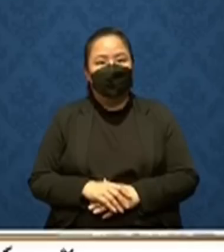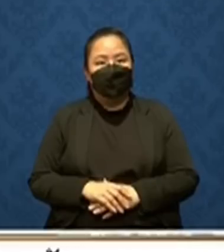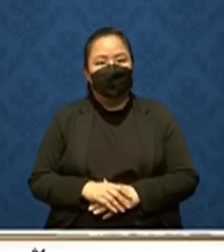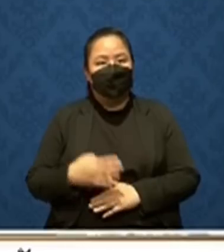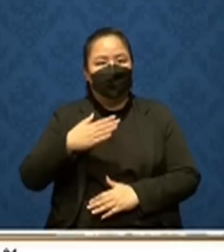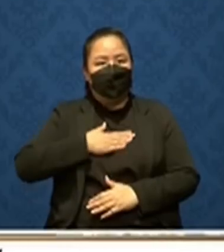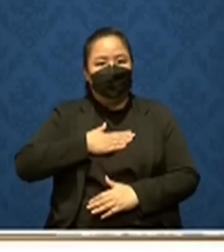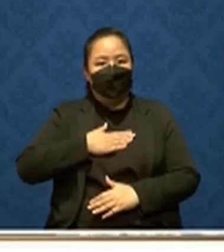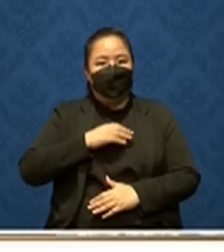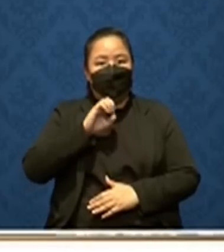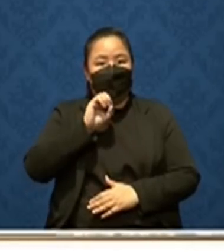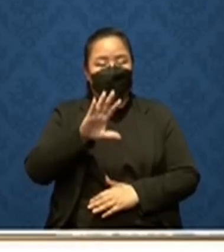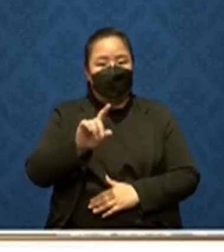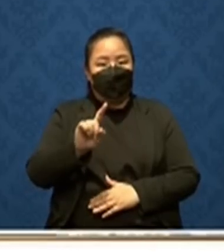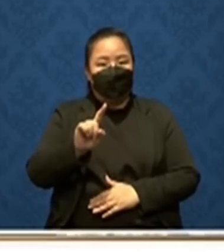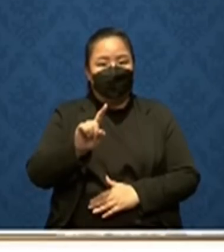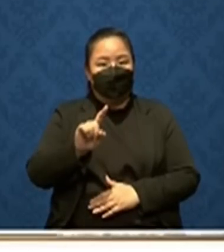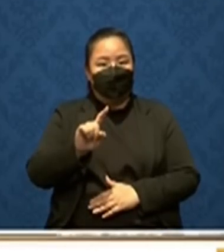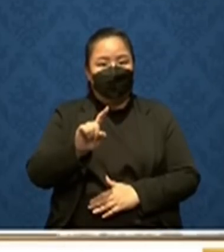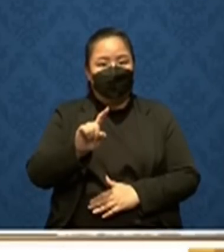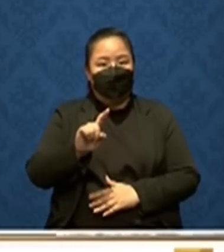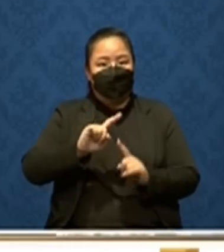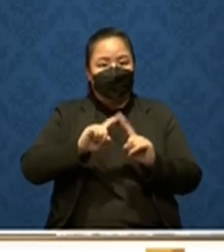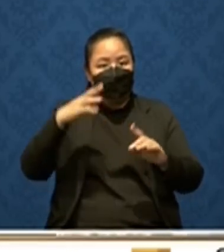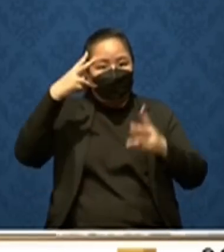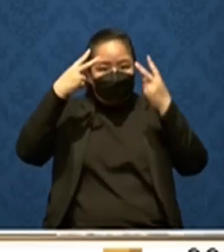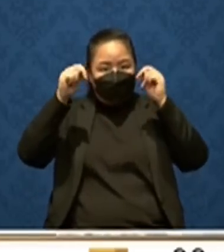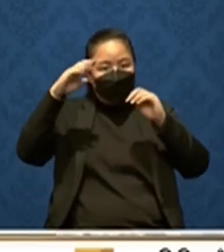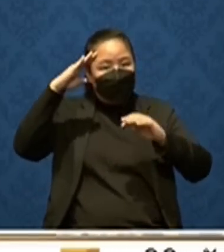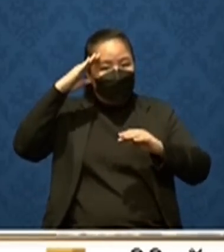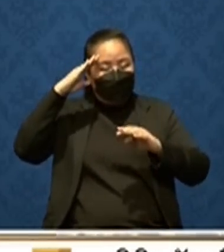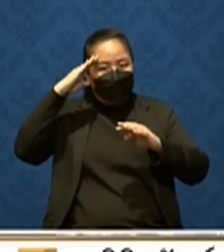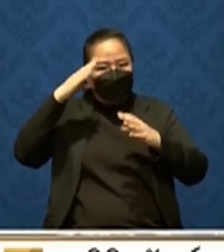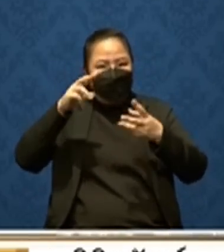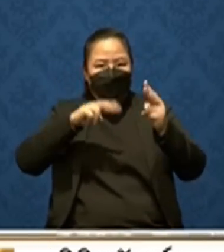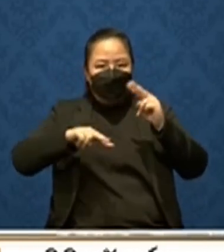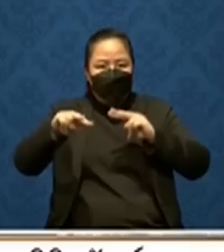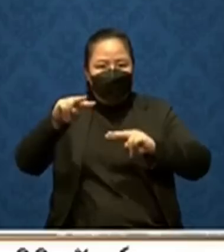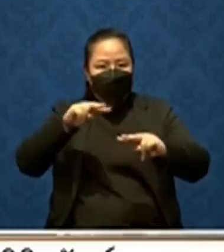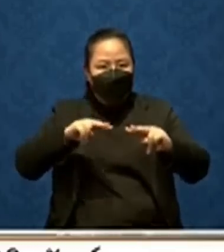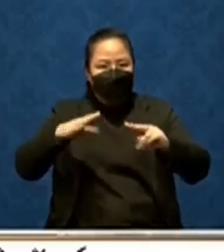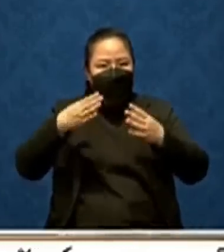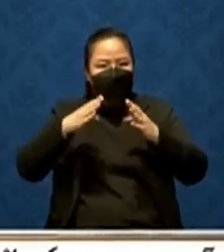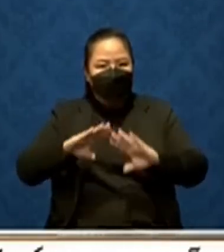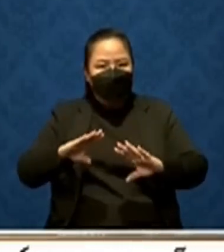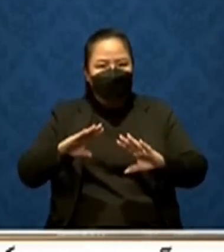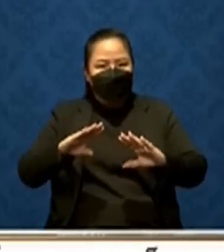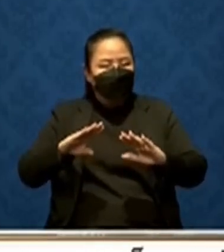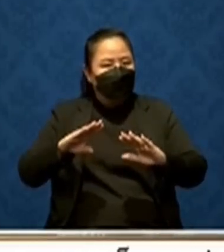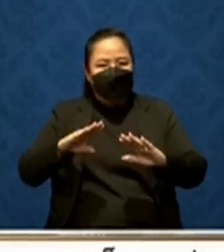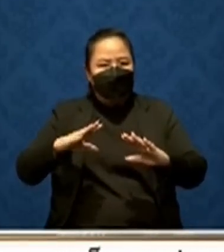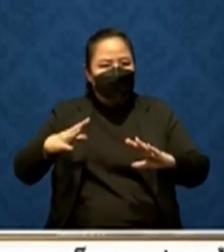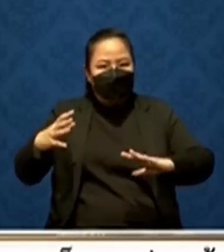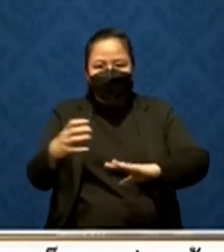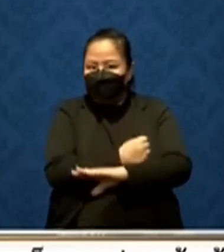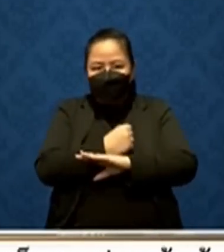แต่ผมไม่ได้ว่าเผด็จการนะครับแต่พลเอกประยุทธ์บริหารประเทศแบบเผด็จการมีอำนาจเบ็ดเสร็จติด